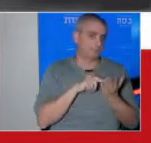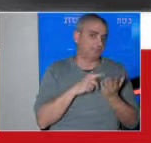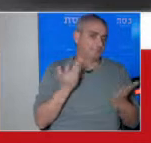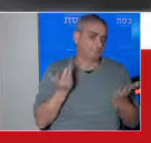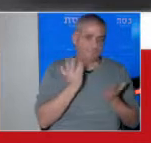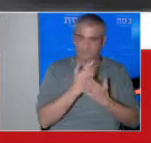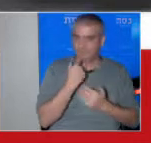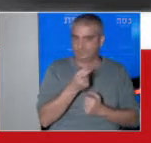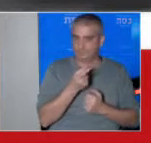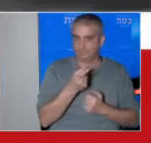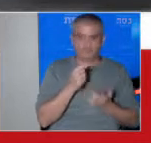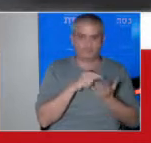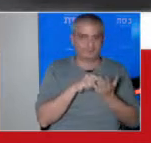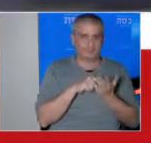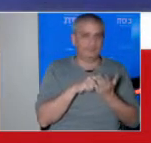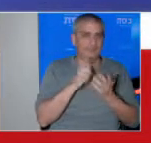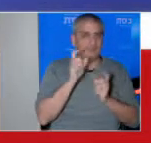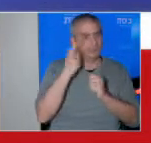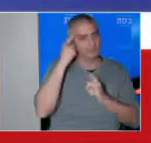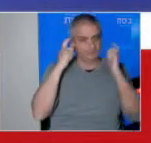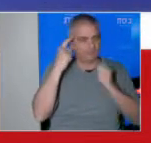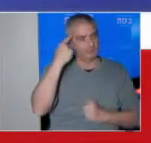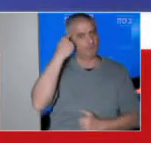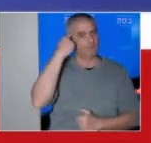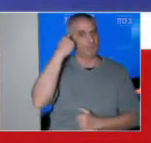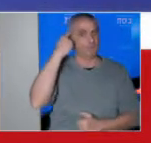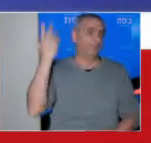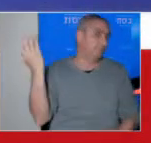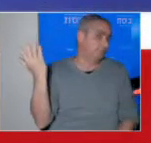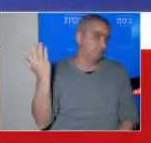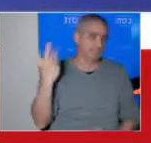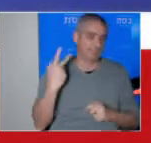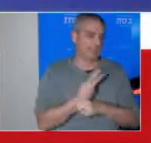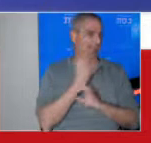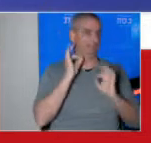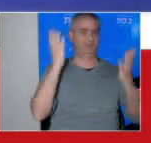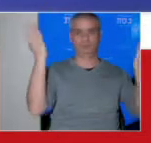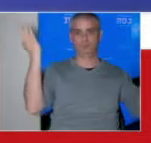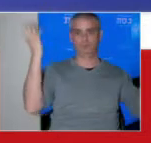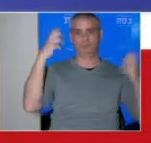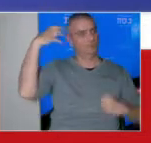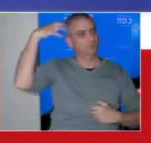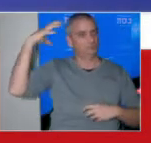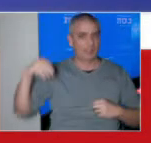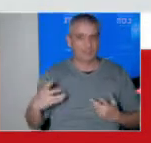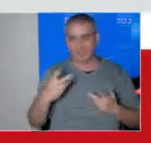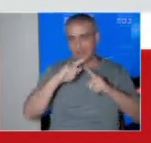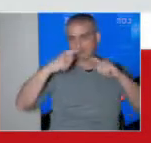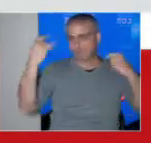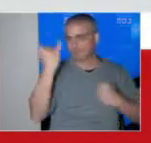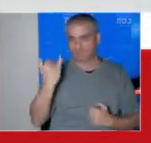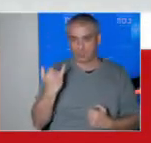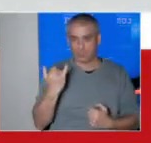כי הזכרת בהתחלה, מרב, כי כשאנשים חושבים על דיסני, הם חושבים קודם כל על הקלאסיקות, כן? על שלגיה, מואנה וכן הלאה,